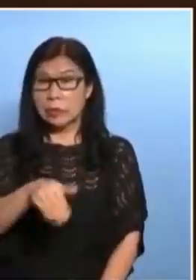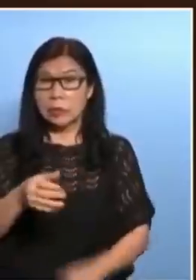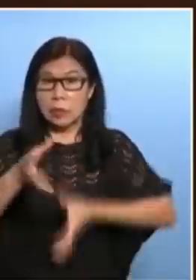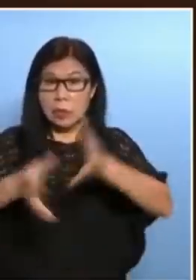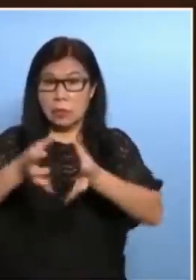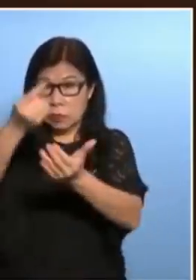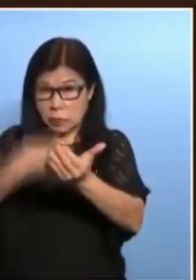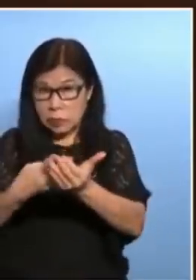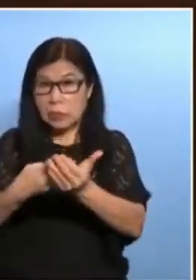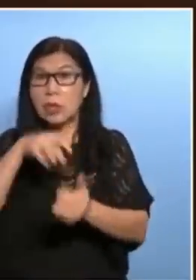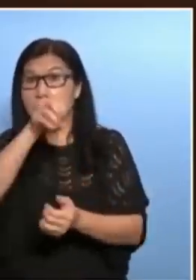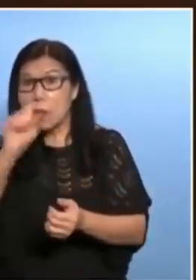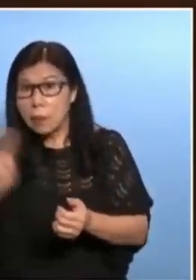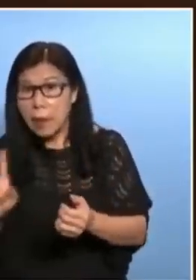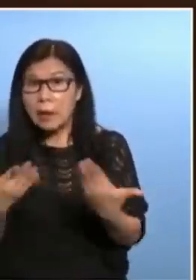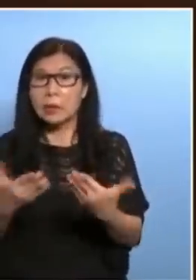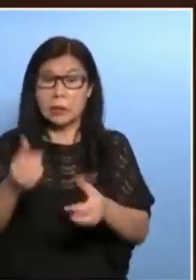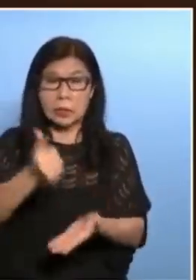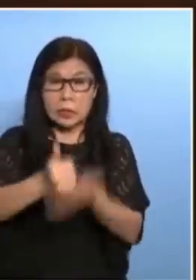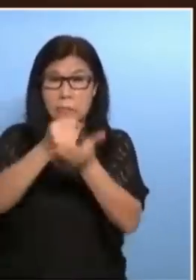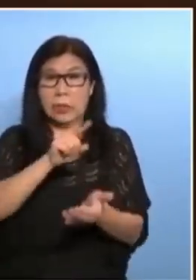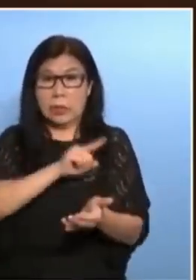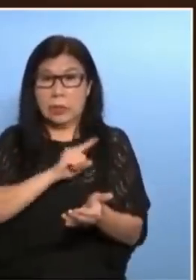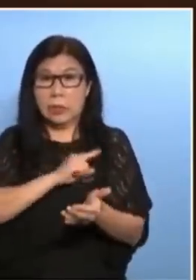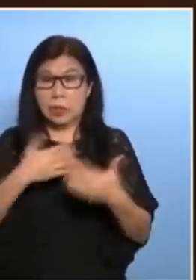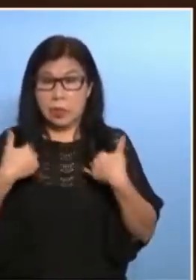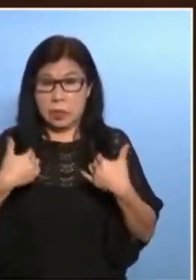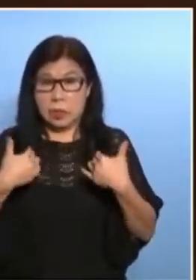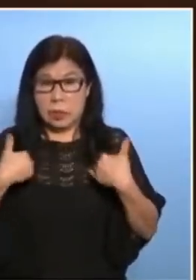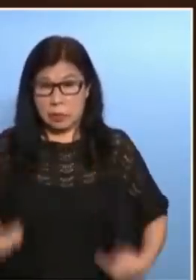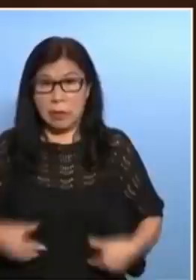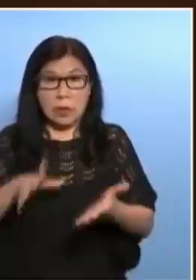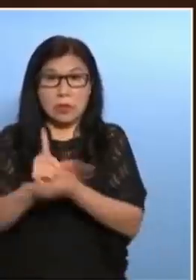規則所講嘅，請你尊重你自己嘅專業好嗎？